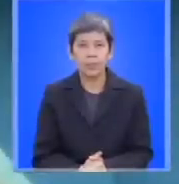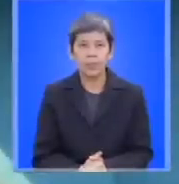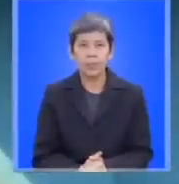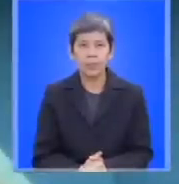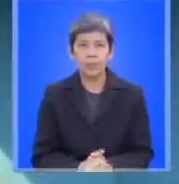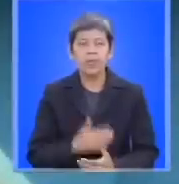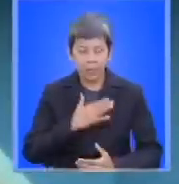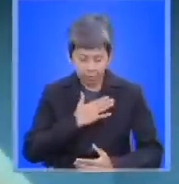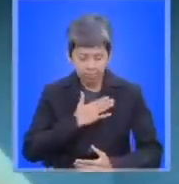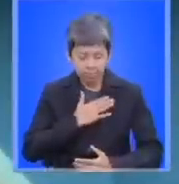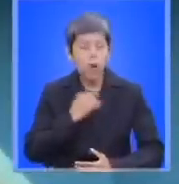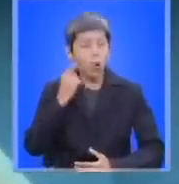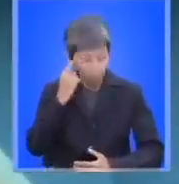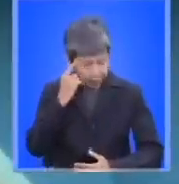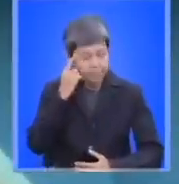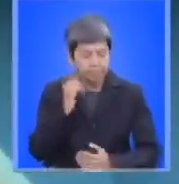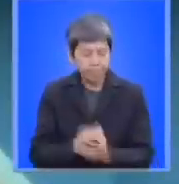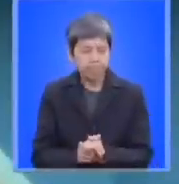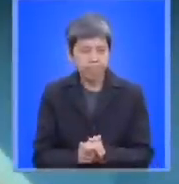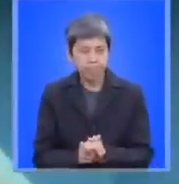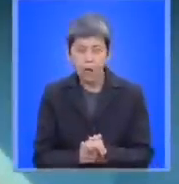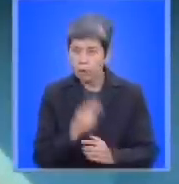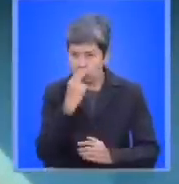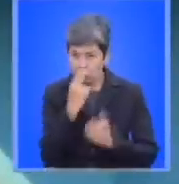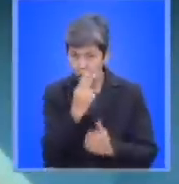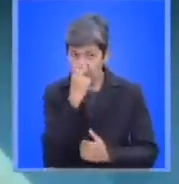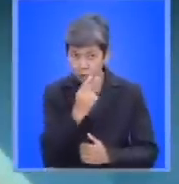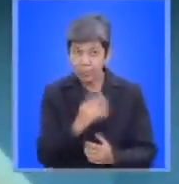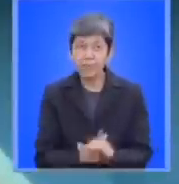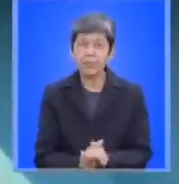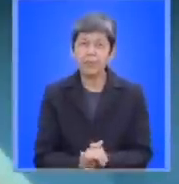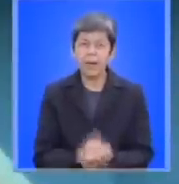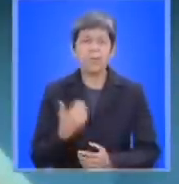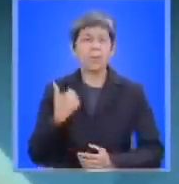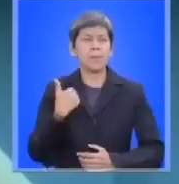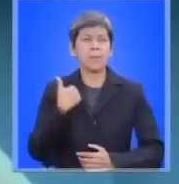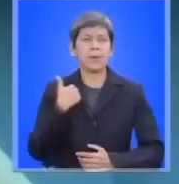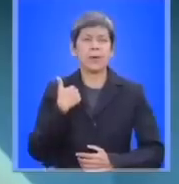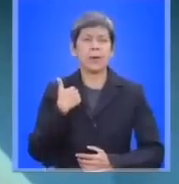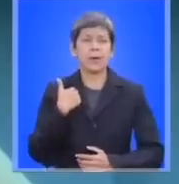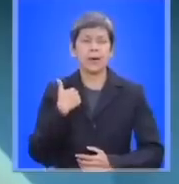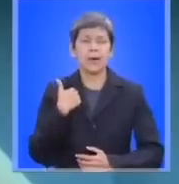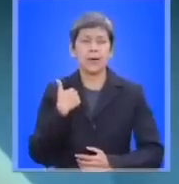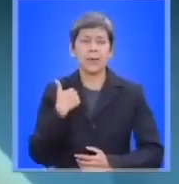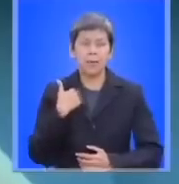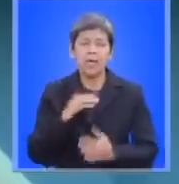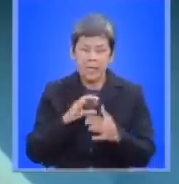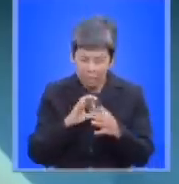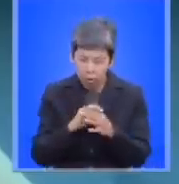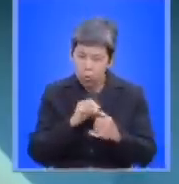เชื่อถือเป็นที่พิสูจน์ได้ว่ามีผลต่อการรักษา